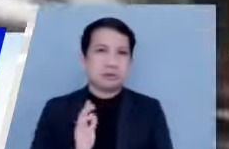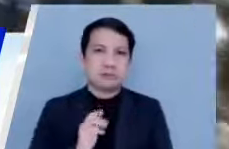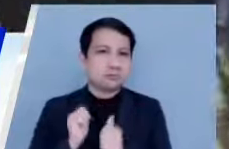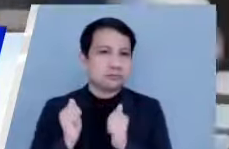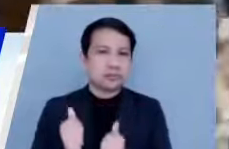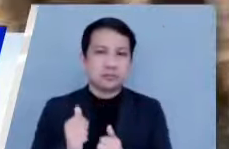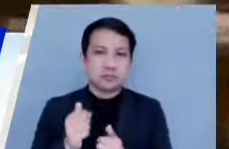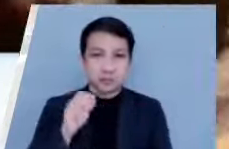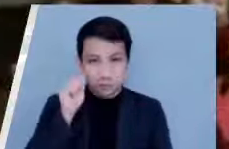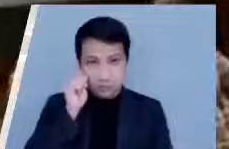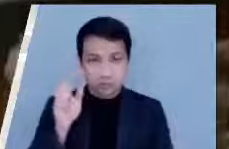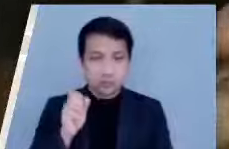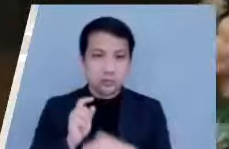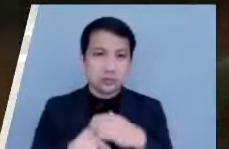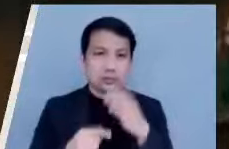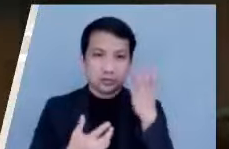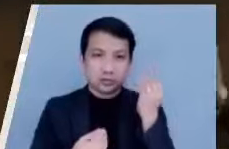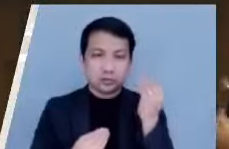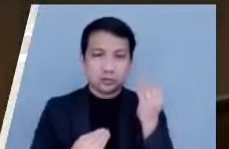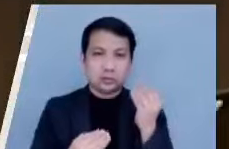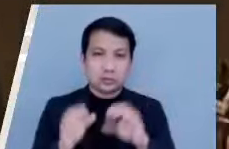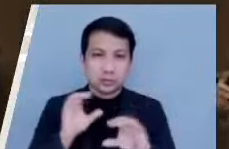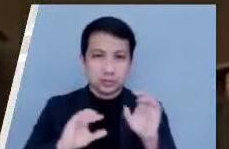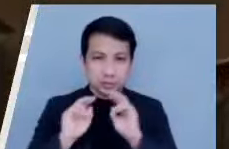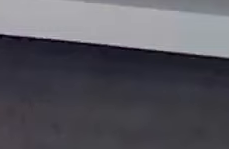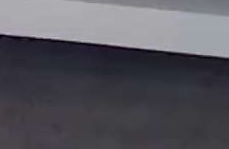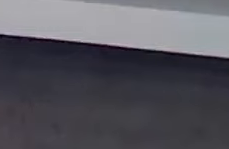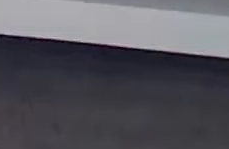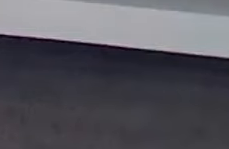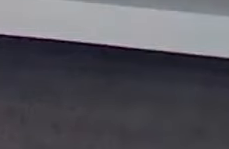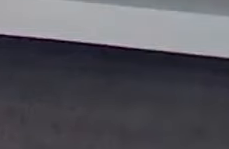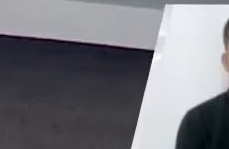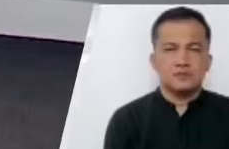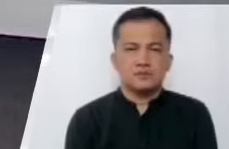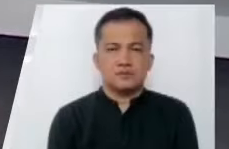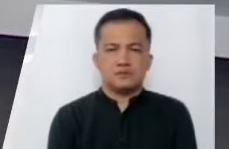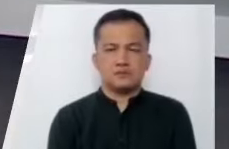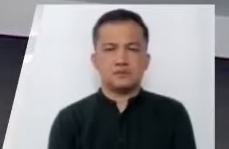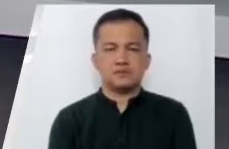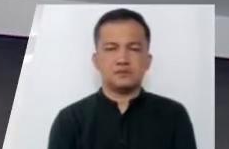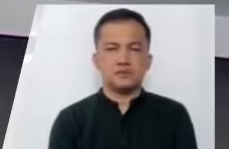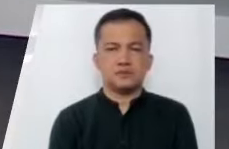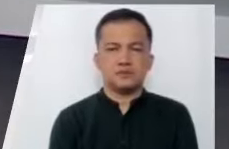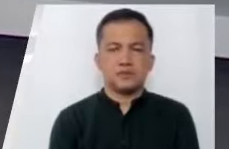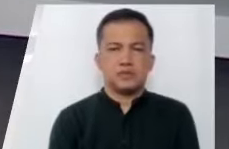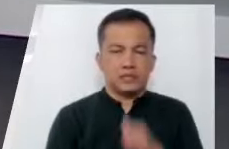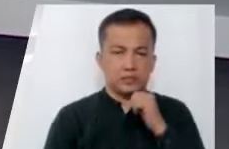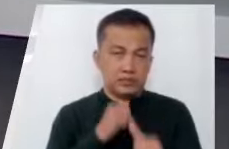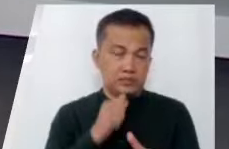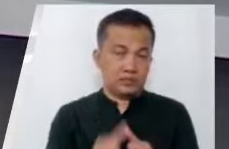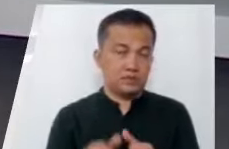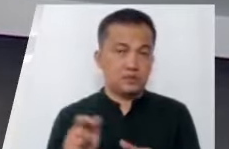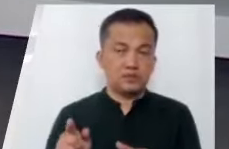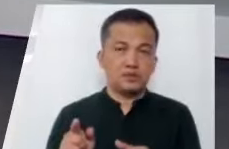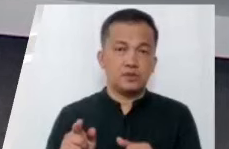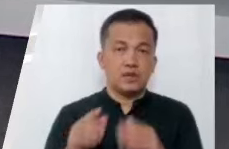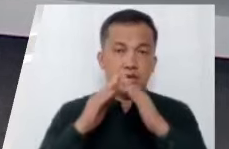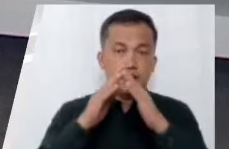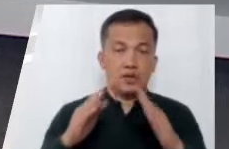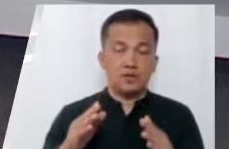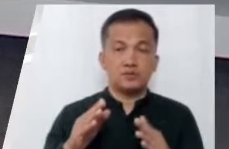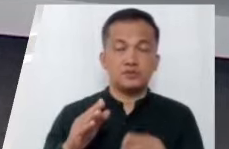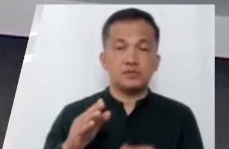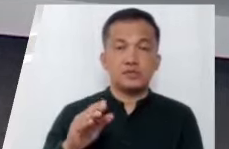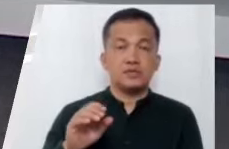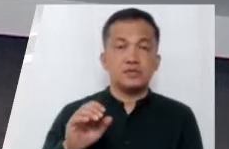Carampel, updated sa showbiz happenings. Mariing pinabulaanan ng House Sergeant at Arms ang mga alegasyon